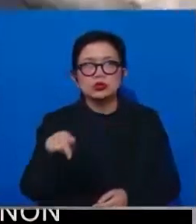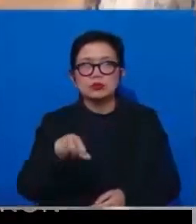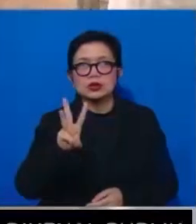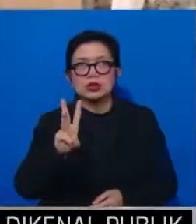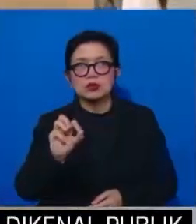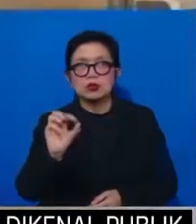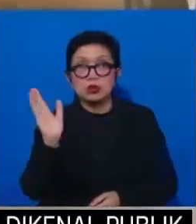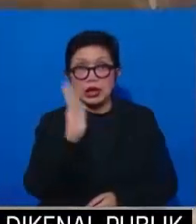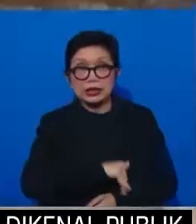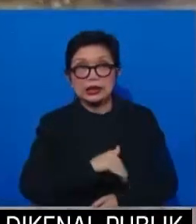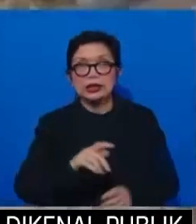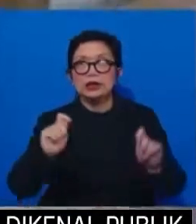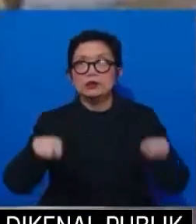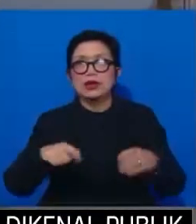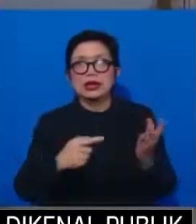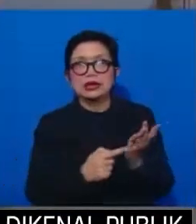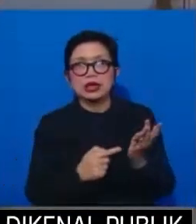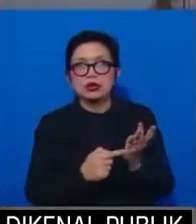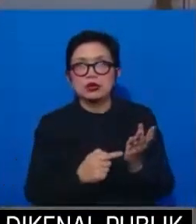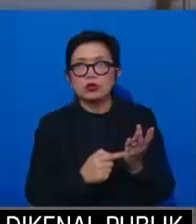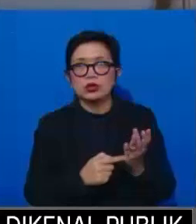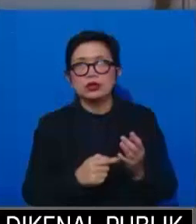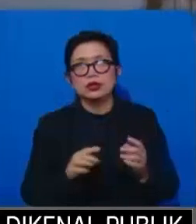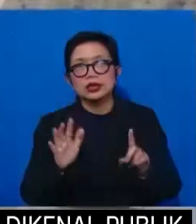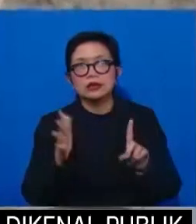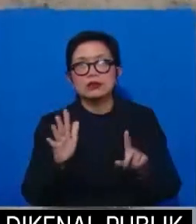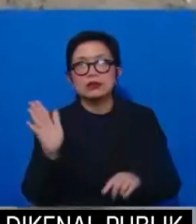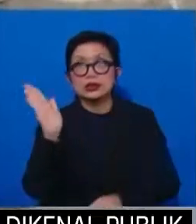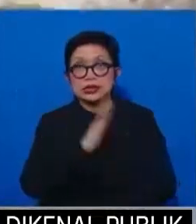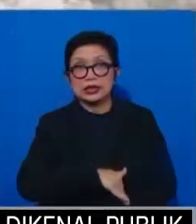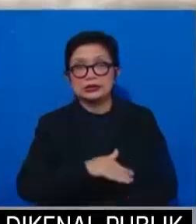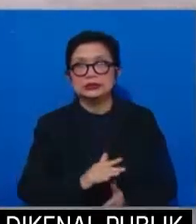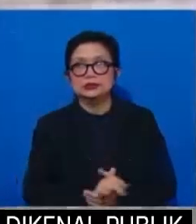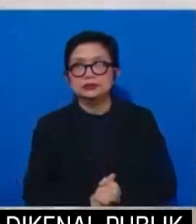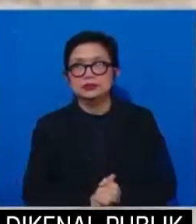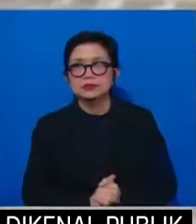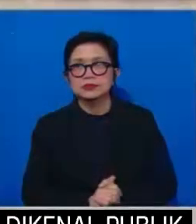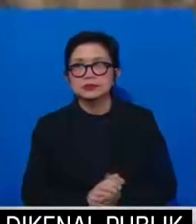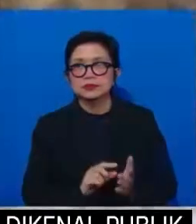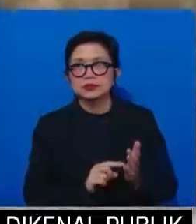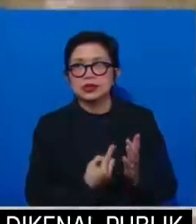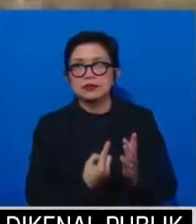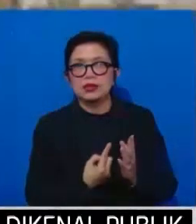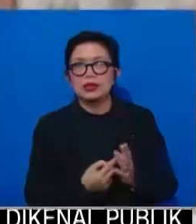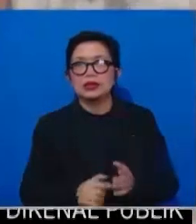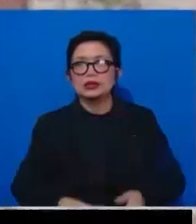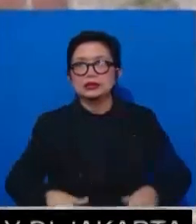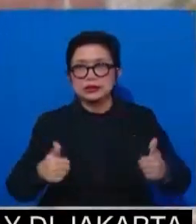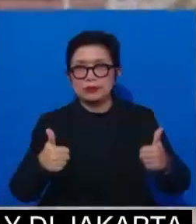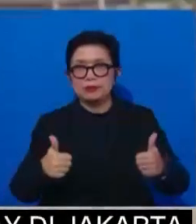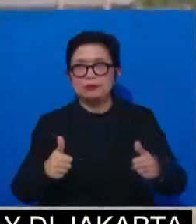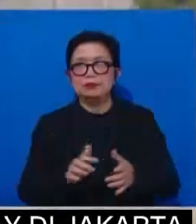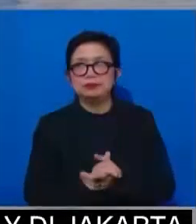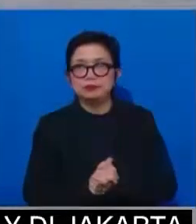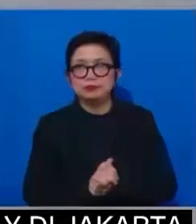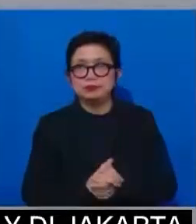cara modern lebih cepat, hanya 15 hari. Hal pertama yang harus dilakukan adalah menyiapkan pematang dan meja